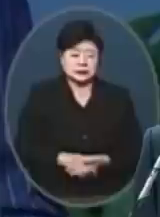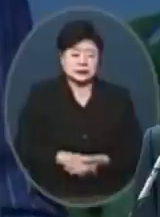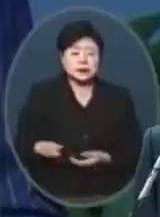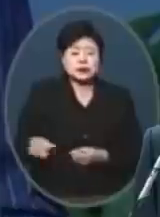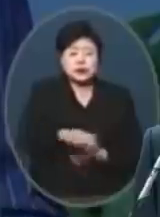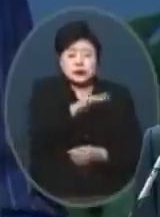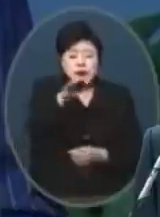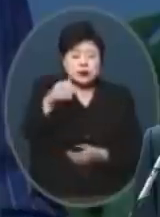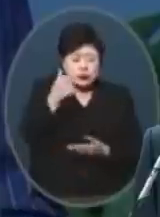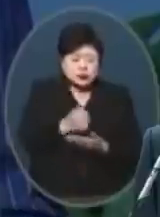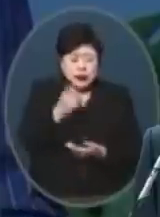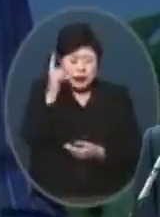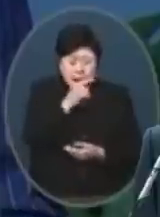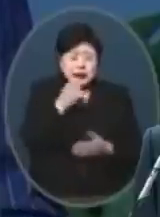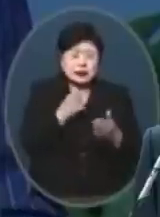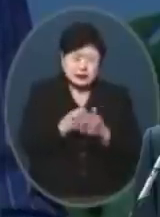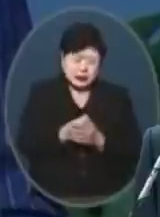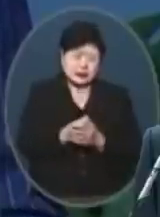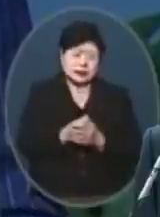우리 죄악 때문인데